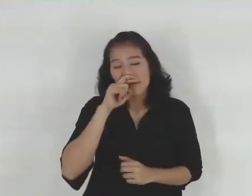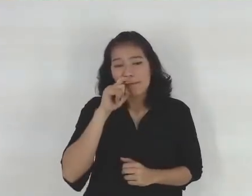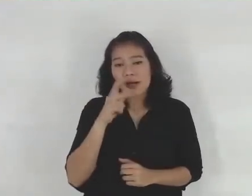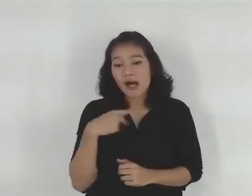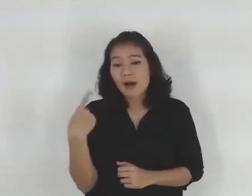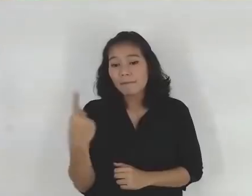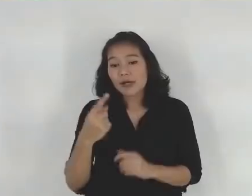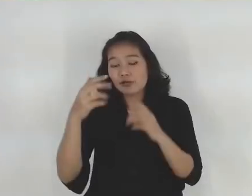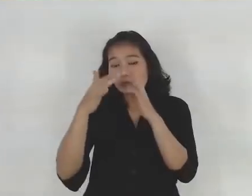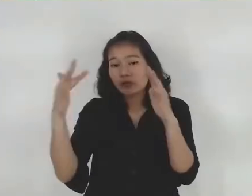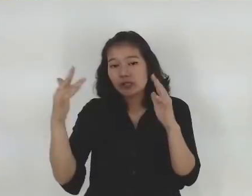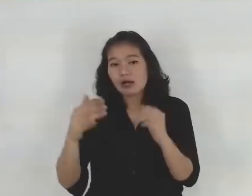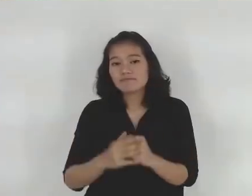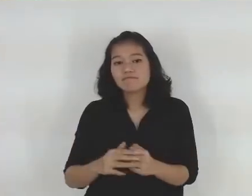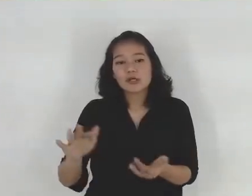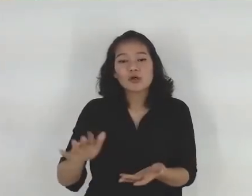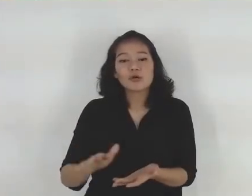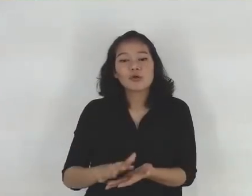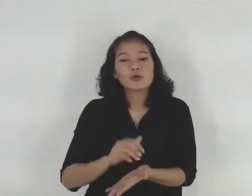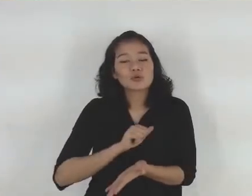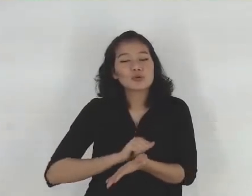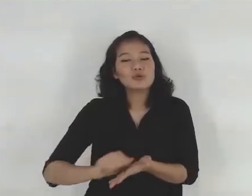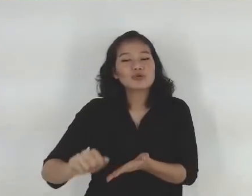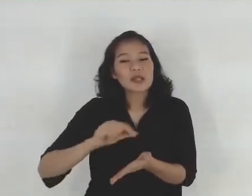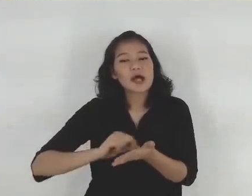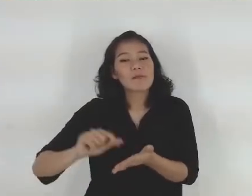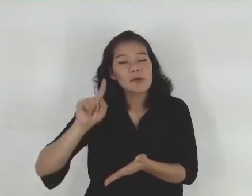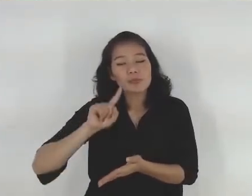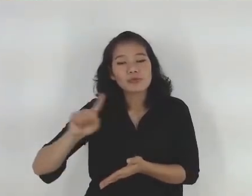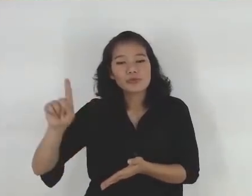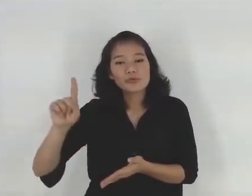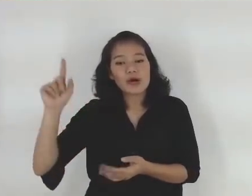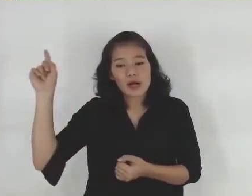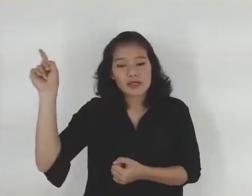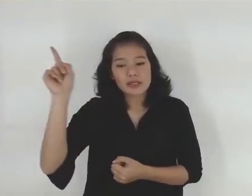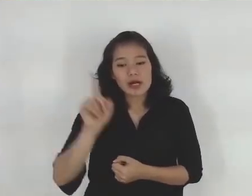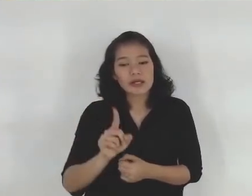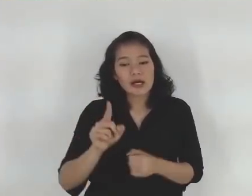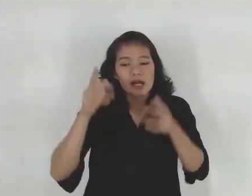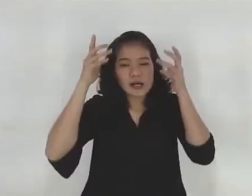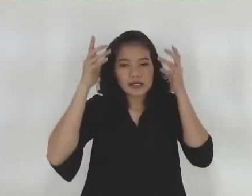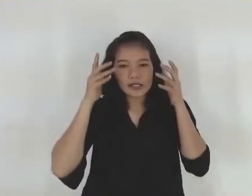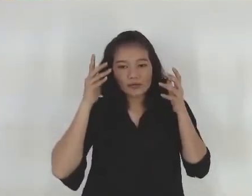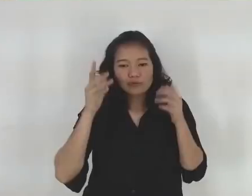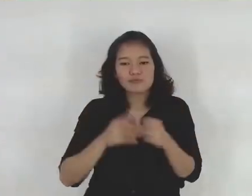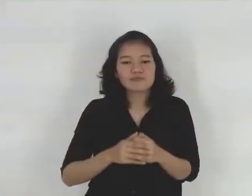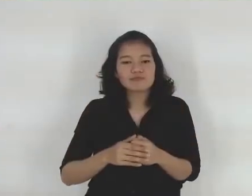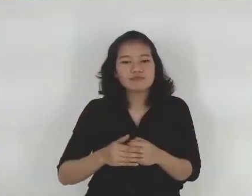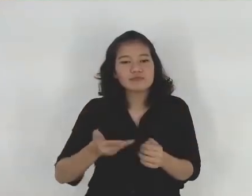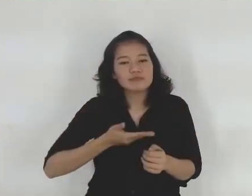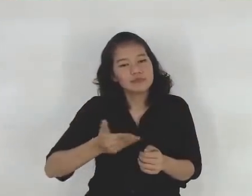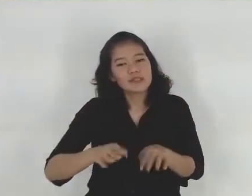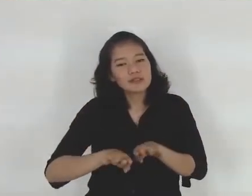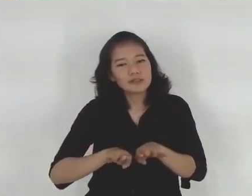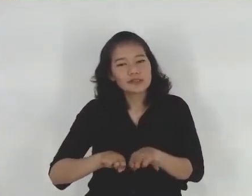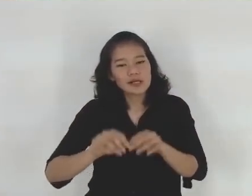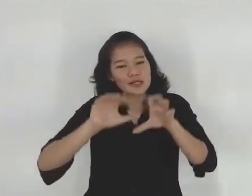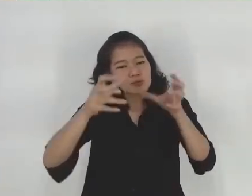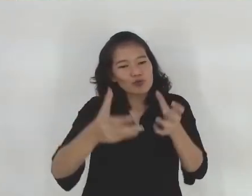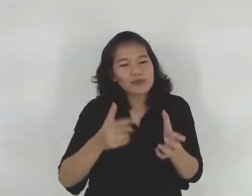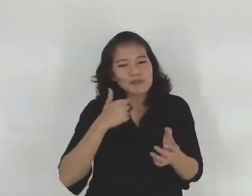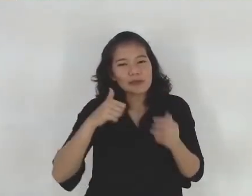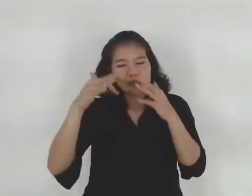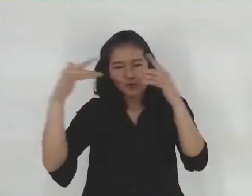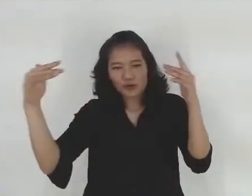Bapa kami yang disurga dikuduskanlah nama-mu datanglah kerajaan-mu jadilah kehendak-mu di bumi seperti